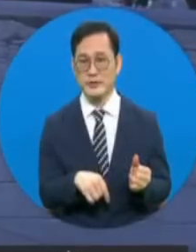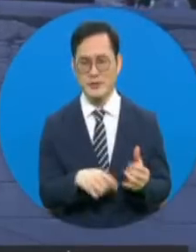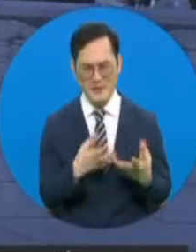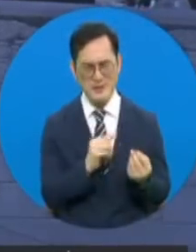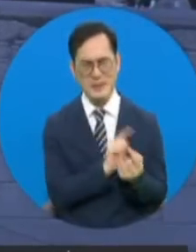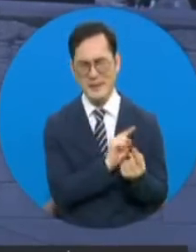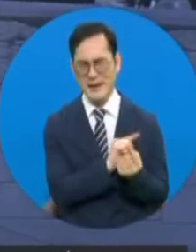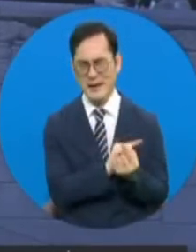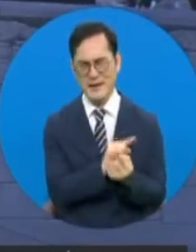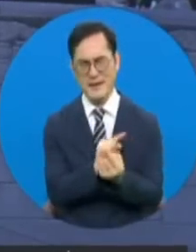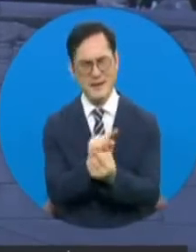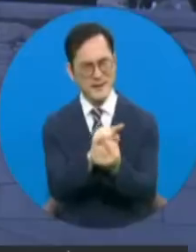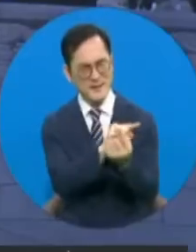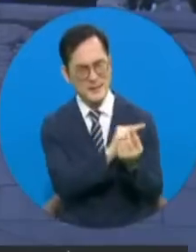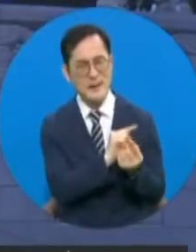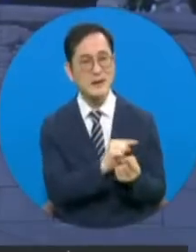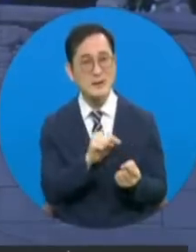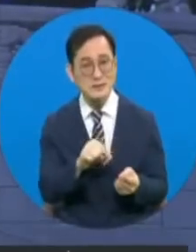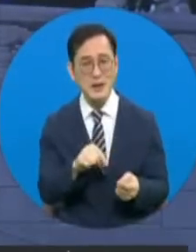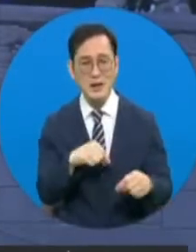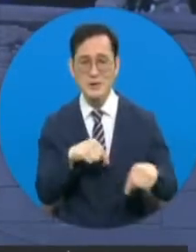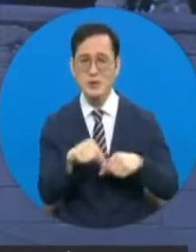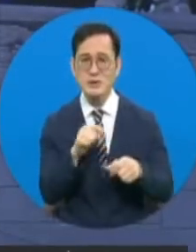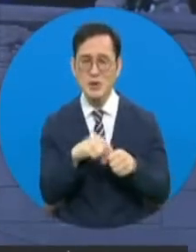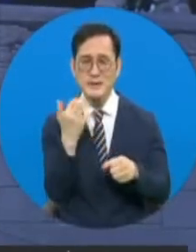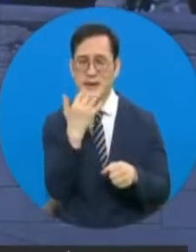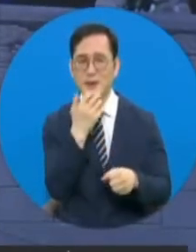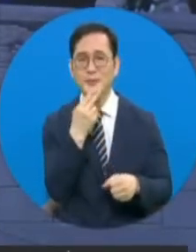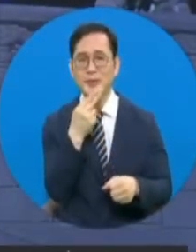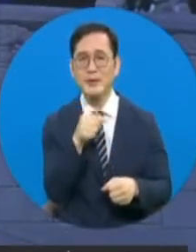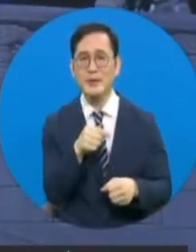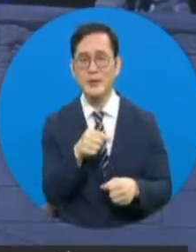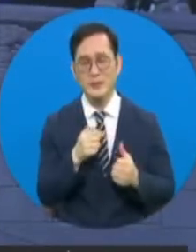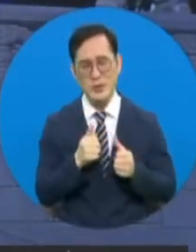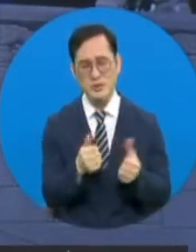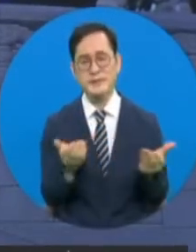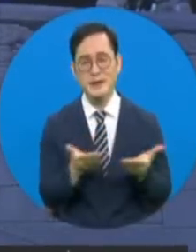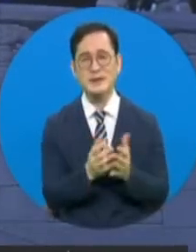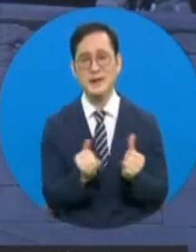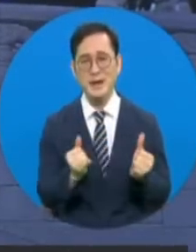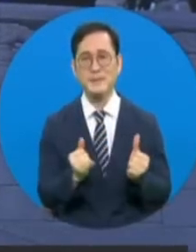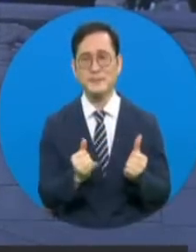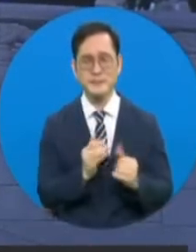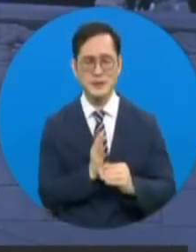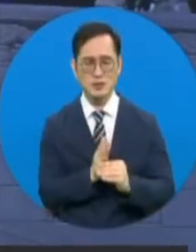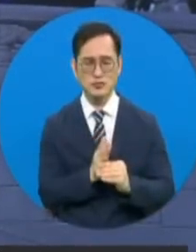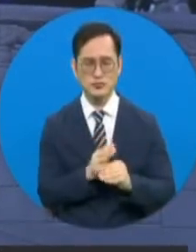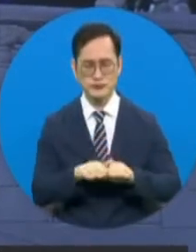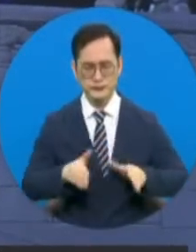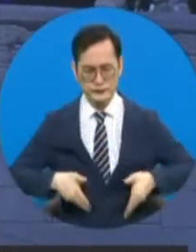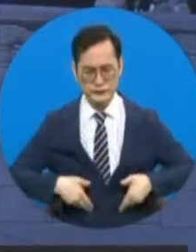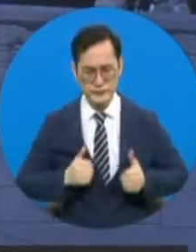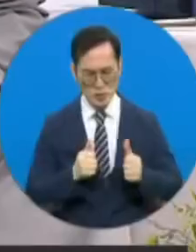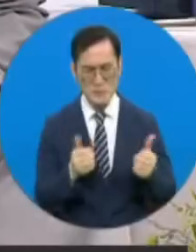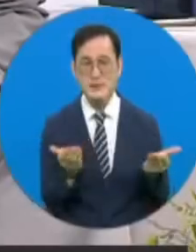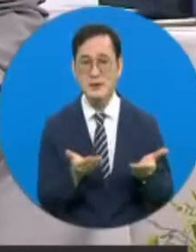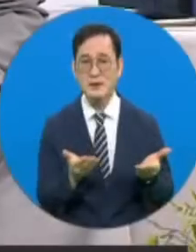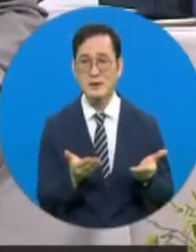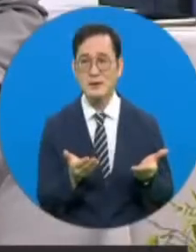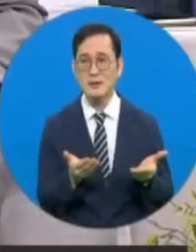봤는데 그렇게 뭐 정치 성향이 있는 분들도 아니고 성실하게 일하는 공무원들이 굉장히 많고 나름 이제